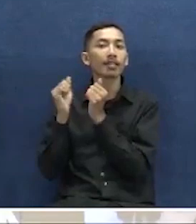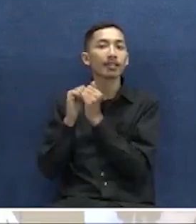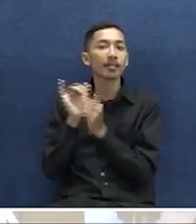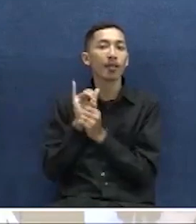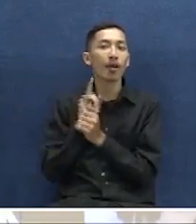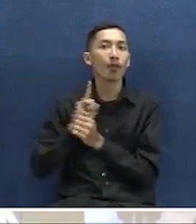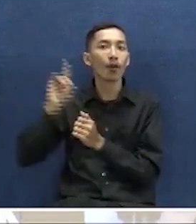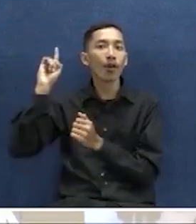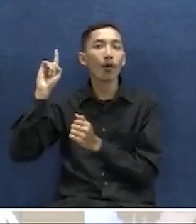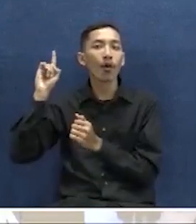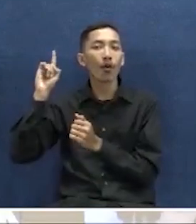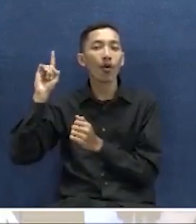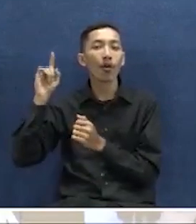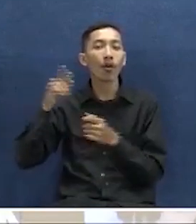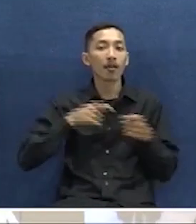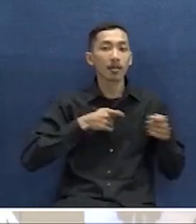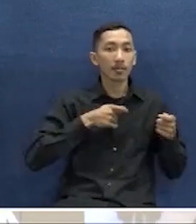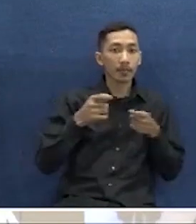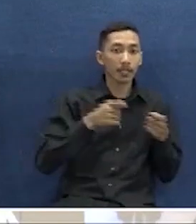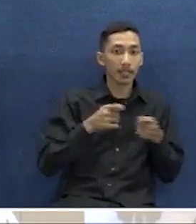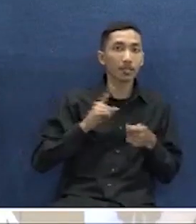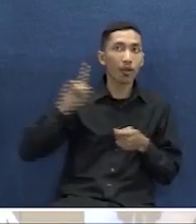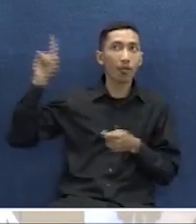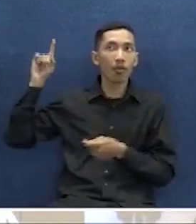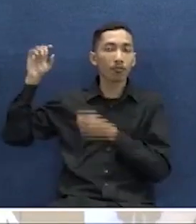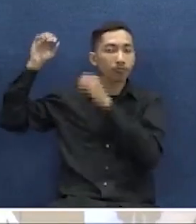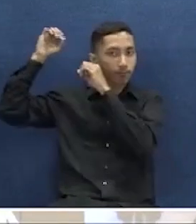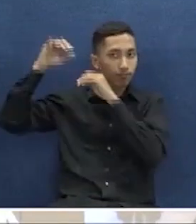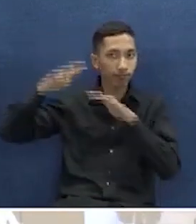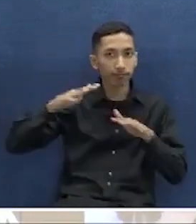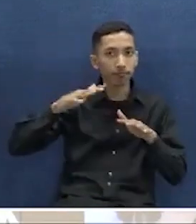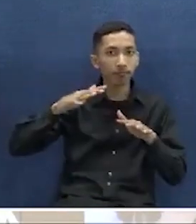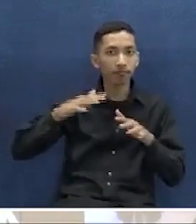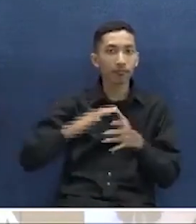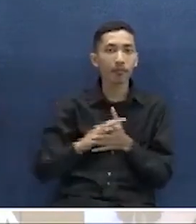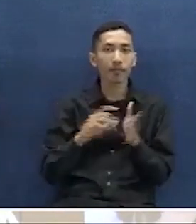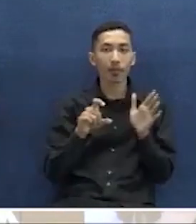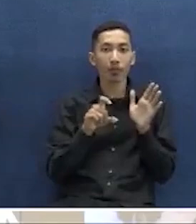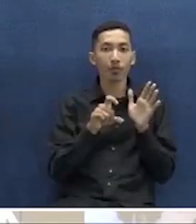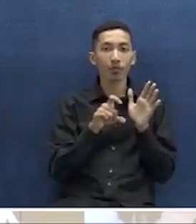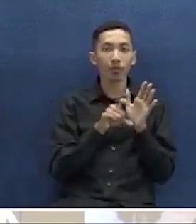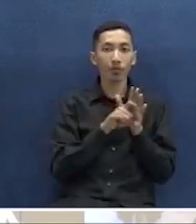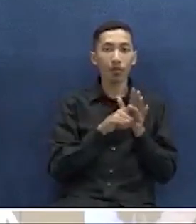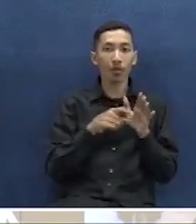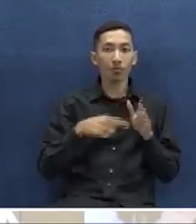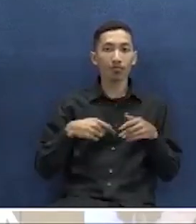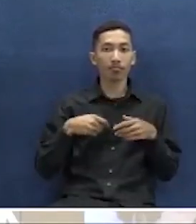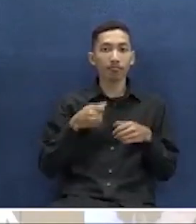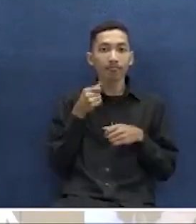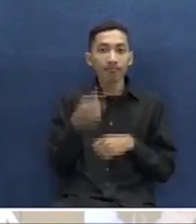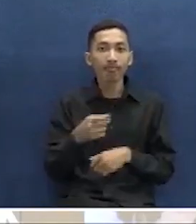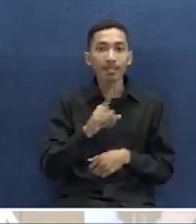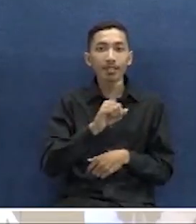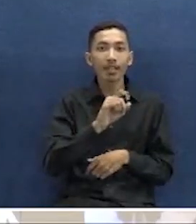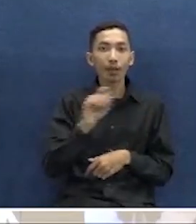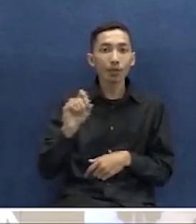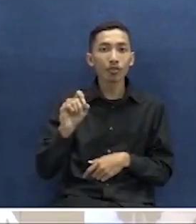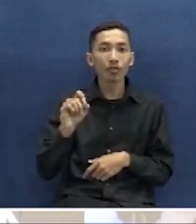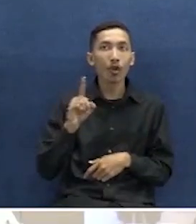rugi karena Allah akan ganti berlipat-lipat kita keluarin 100 keluar lagi 700 quality